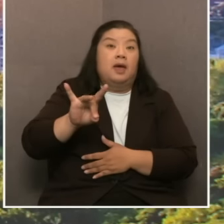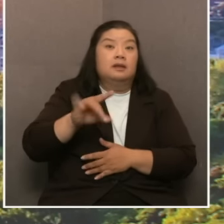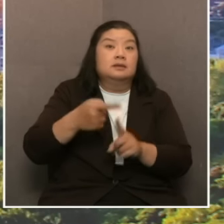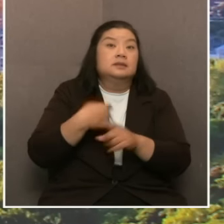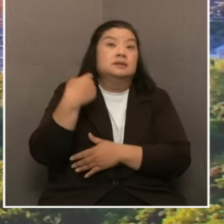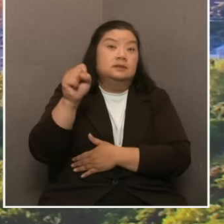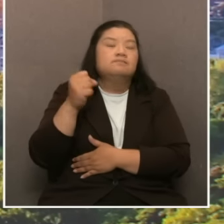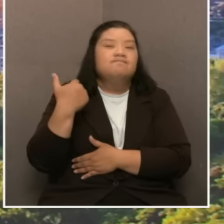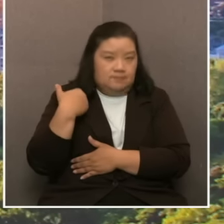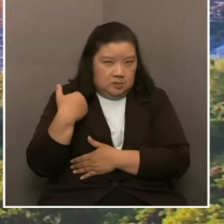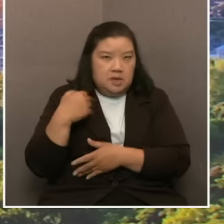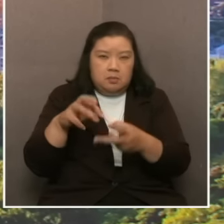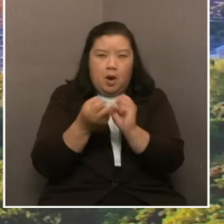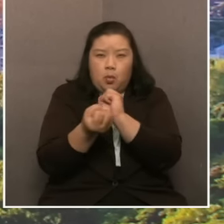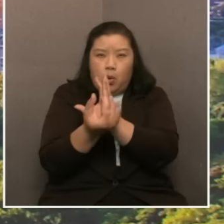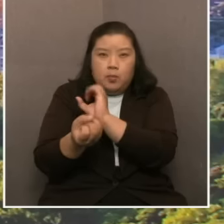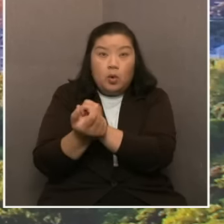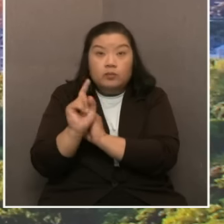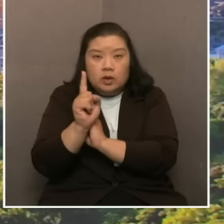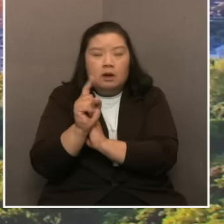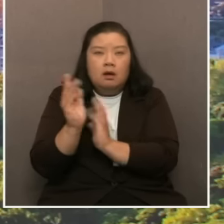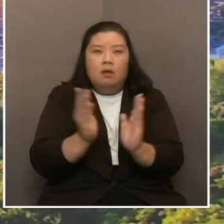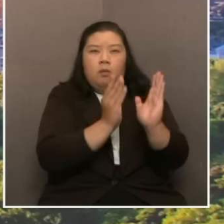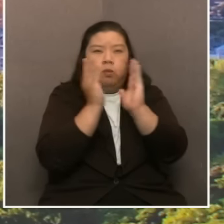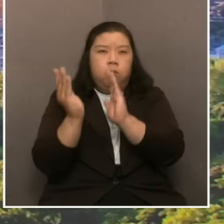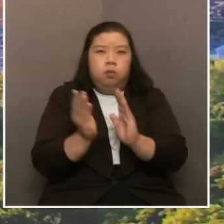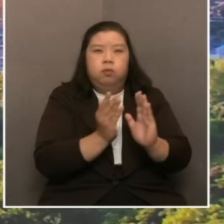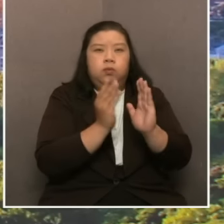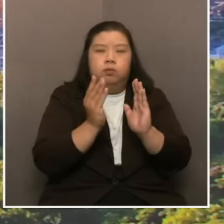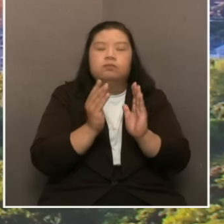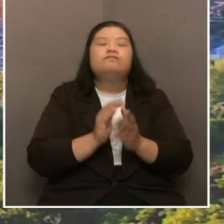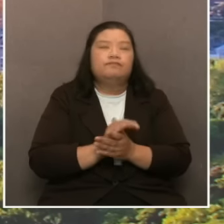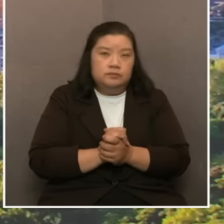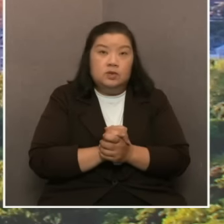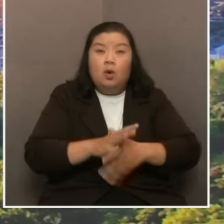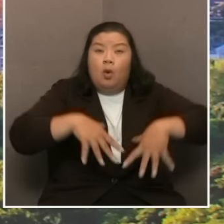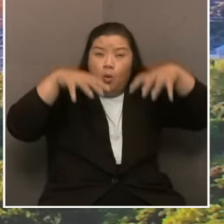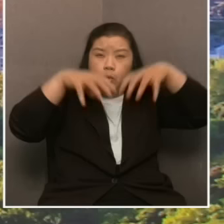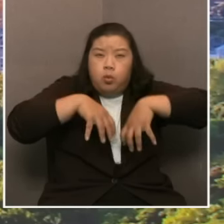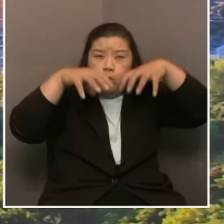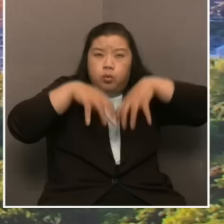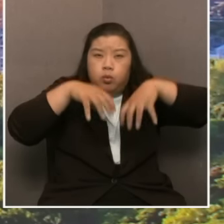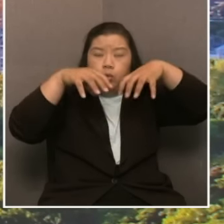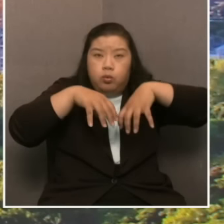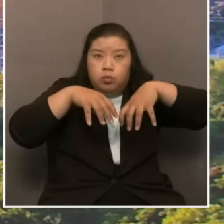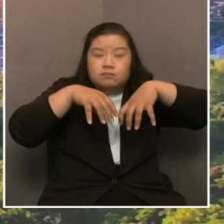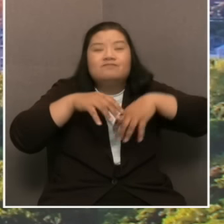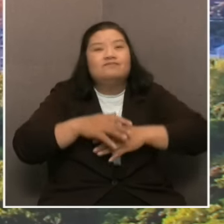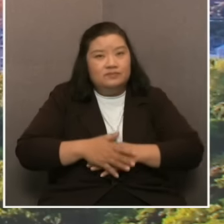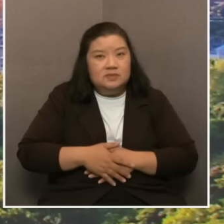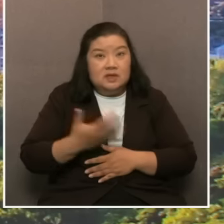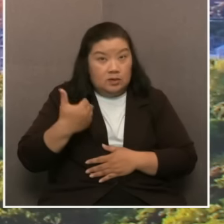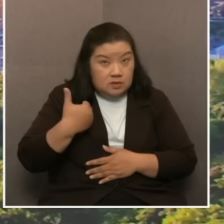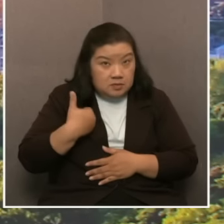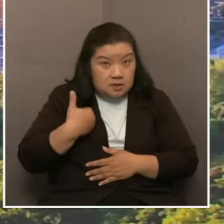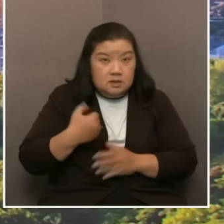ผลกระทบทางอ้อมที่เราจะได้รับจากภายุโนร้อนจ่ามีด้วยฝนจะตกหนักอกครั้งหนึ่งอย่ที่รายงานไปเมอสัรู้วามจงห